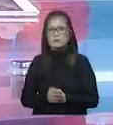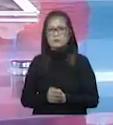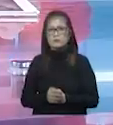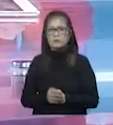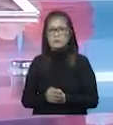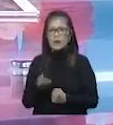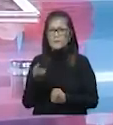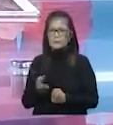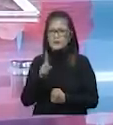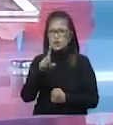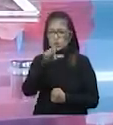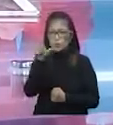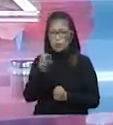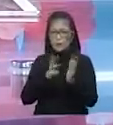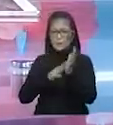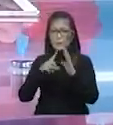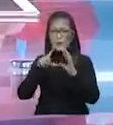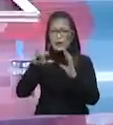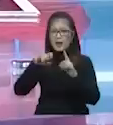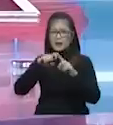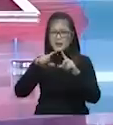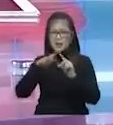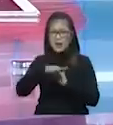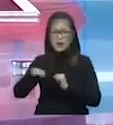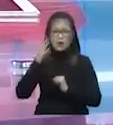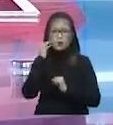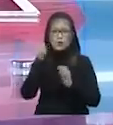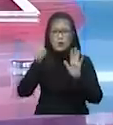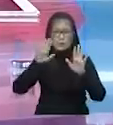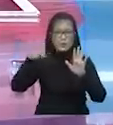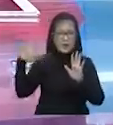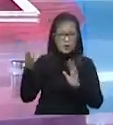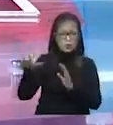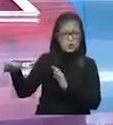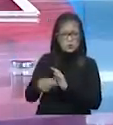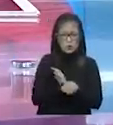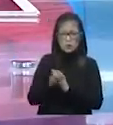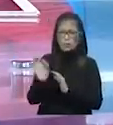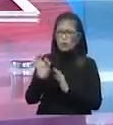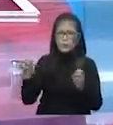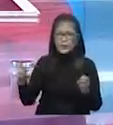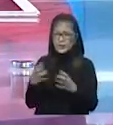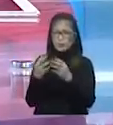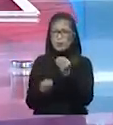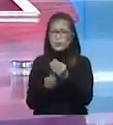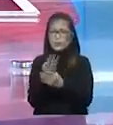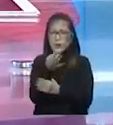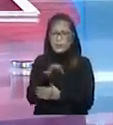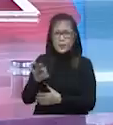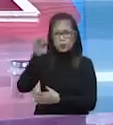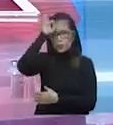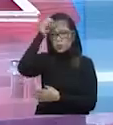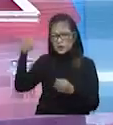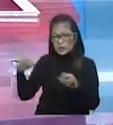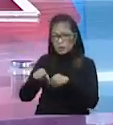Pemirsa, hampir satu bulan Malika, bocah 6 tahun yang diculik belum juga ditemukan. Perkembangan terbaru, polisi menemukan gerobak pemulung